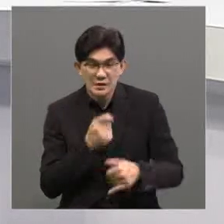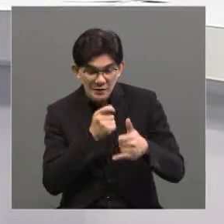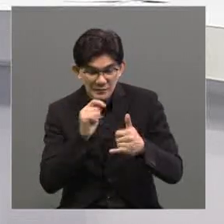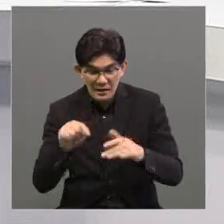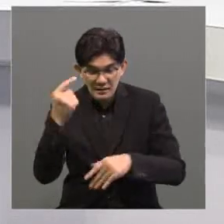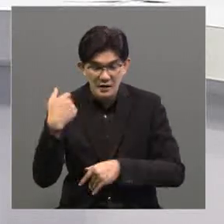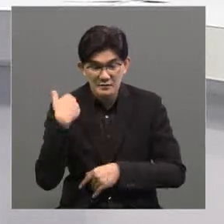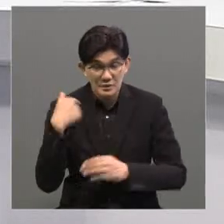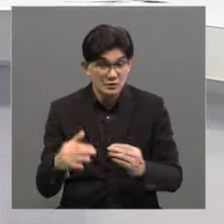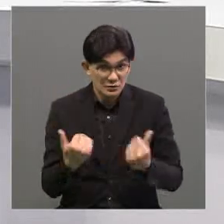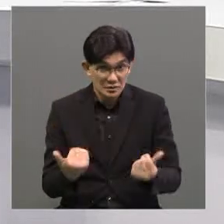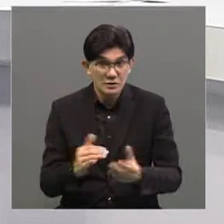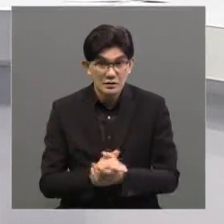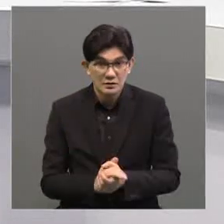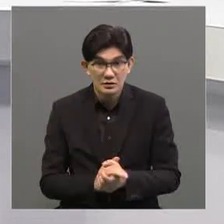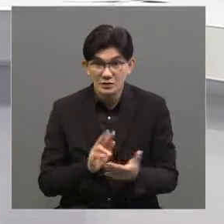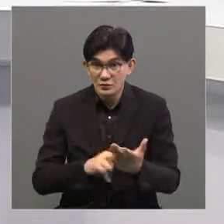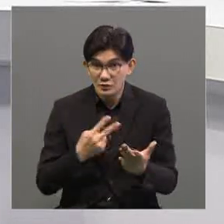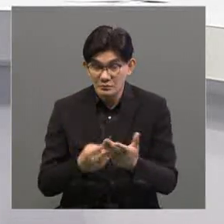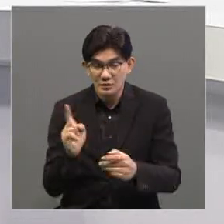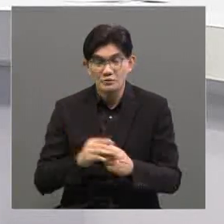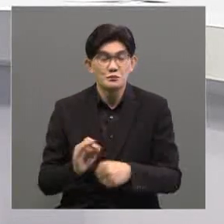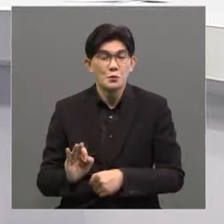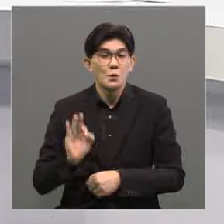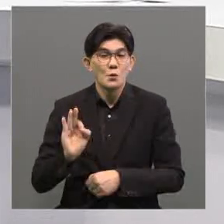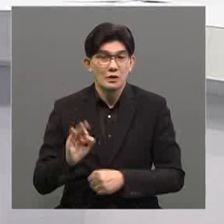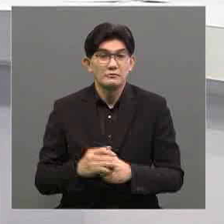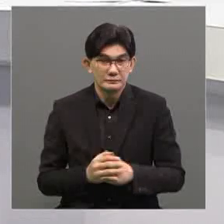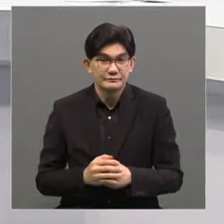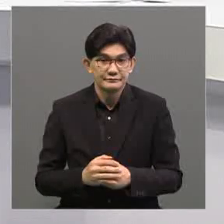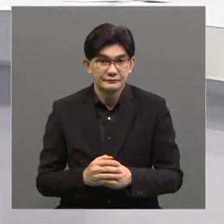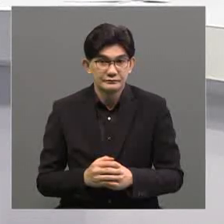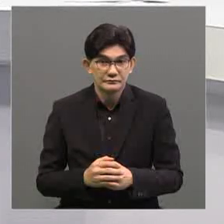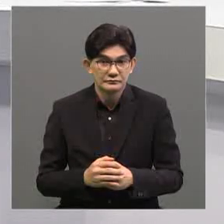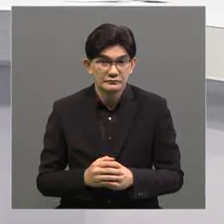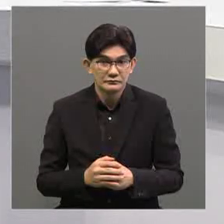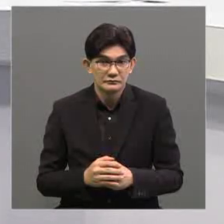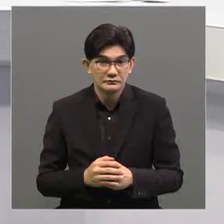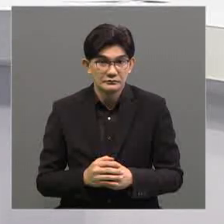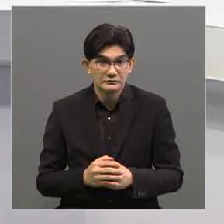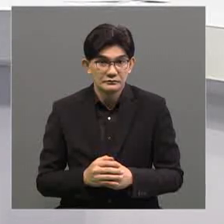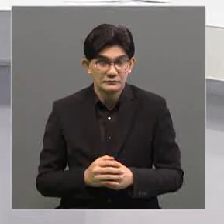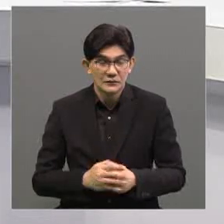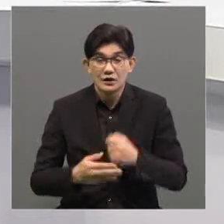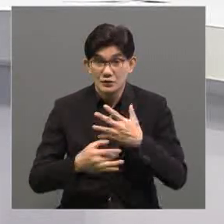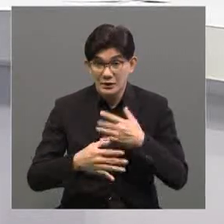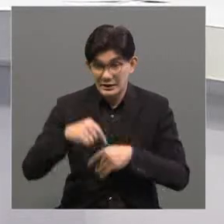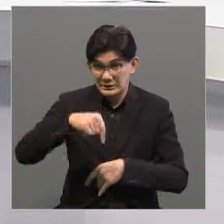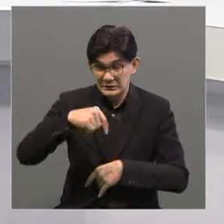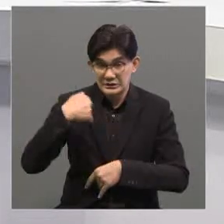กที่พูดถึงอันนี้เนี่ยอันนี้ก็คือหมายถึงพระโพธิสัตว์กวนอิมนั่นแหละนะครับทีนี้ตรงส่วนของเยาวราชตร